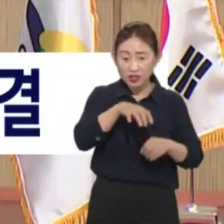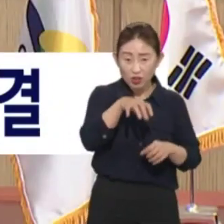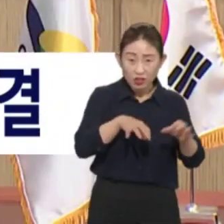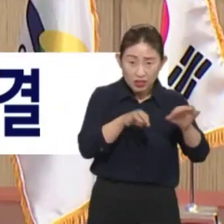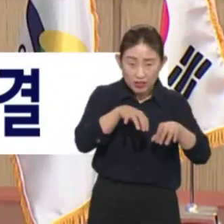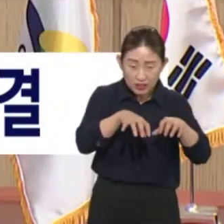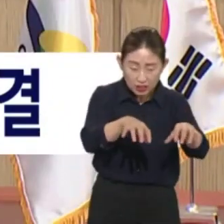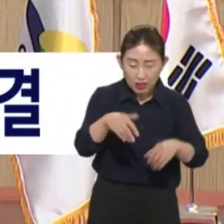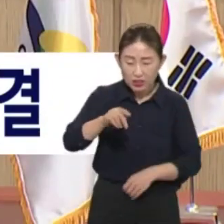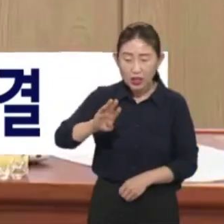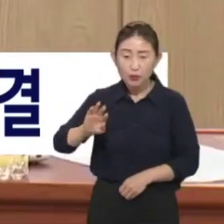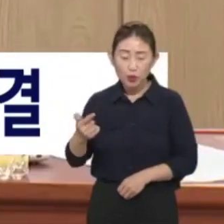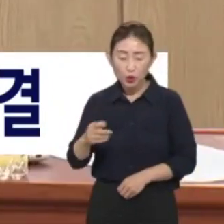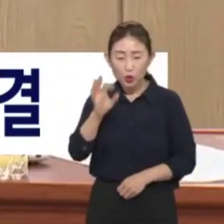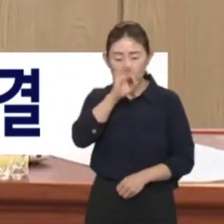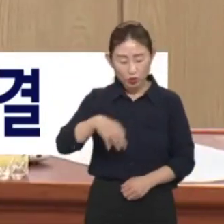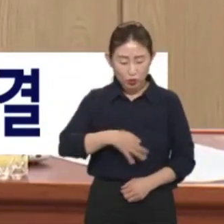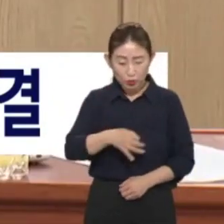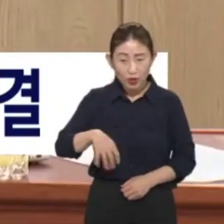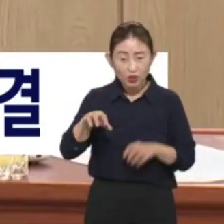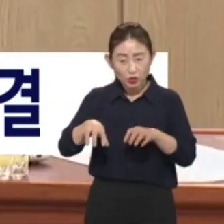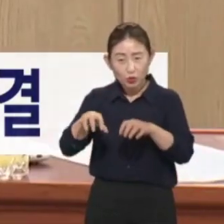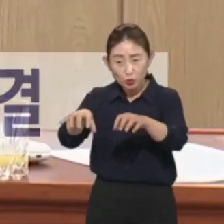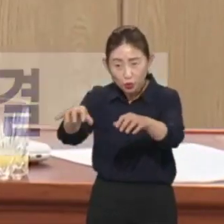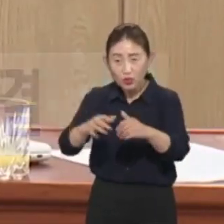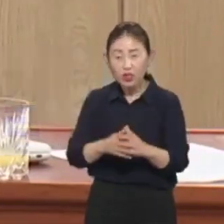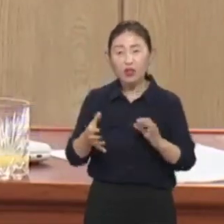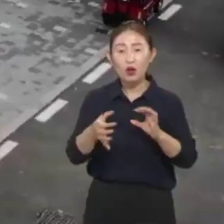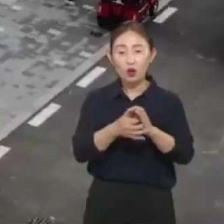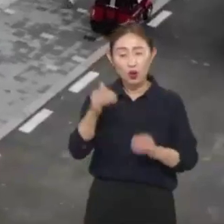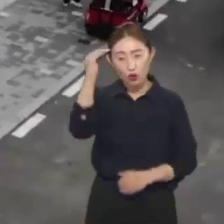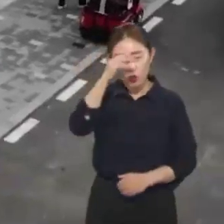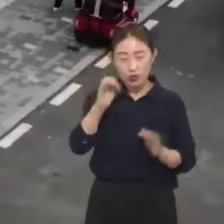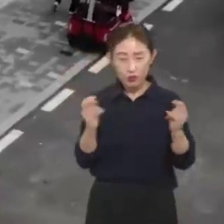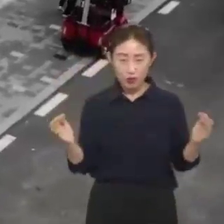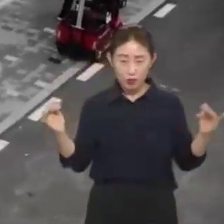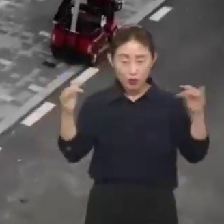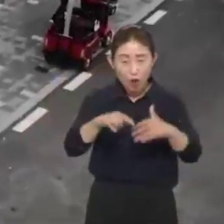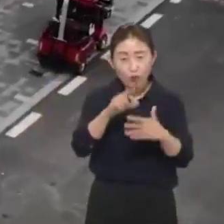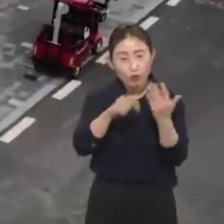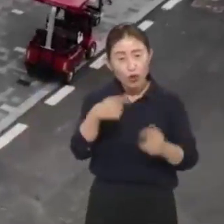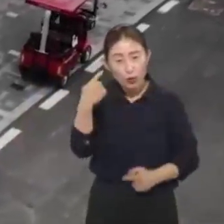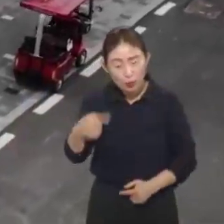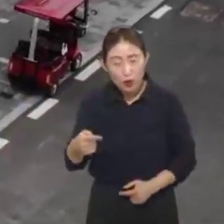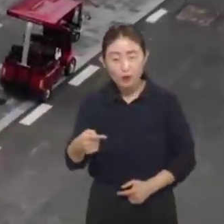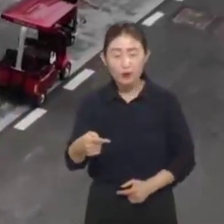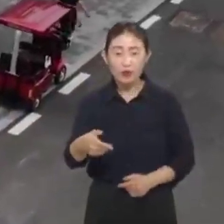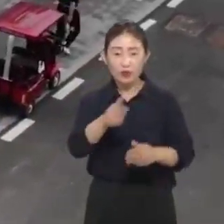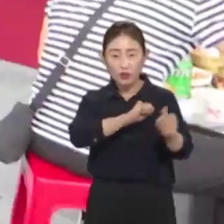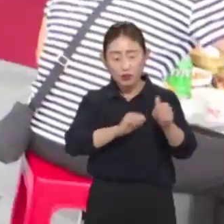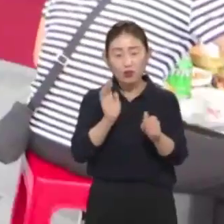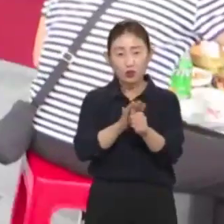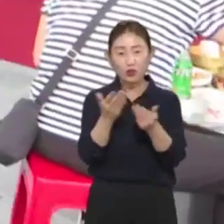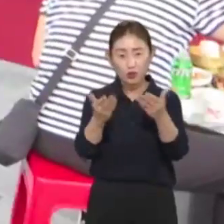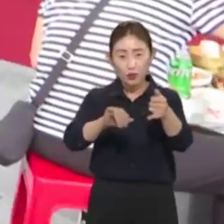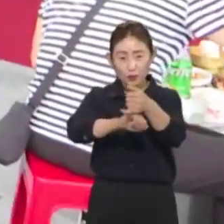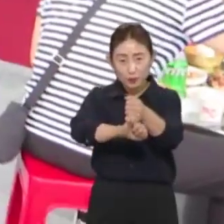상설시장과 삽교 곱창 특화거리 등 전통시장을 연계한 관광상품 개발과 모객도 적극 지원하기로